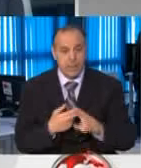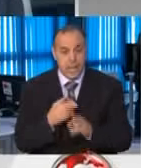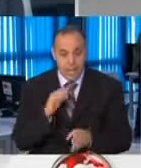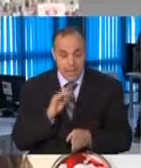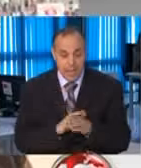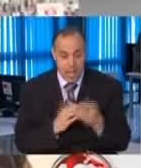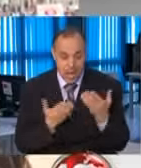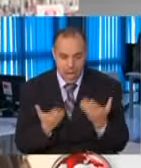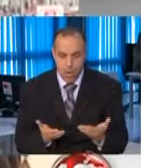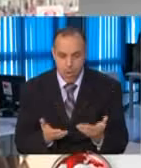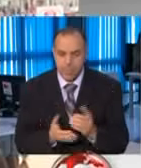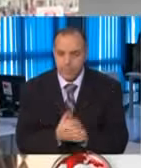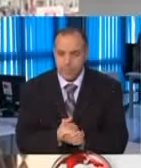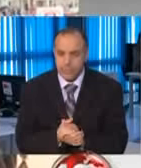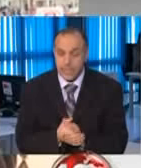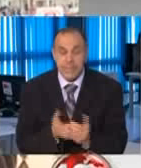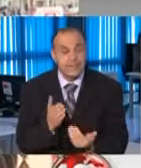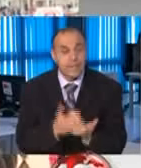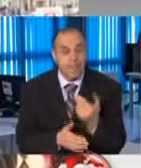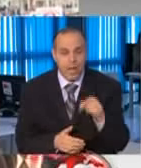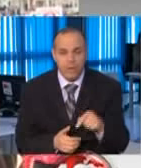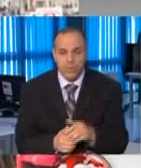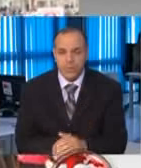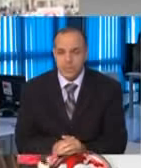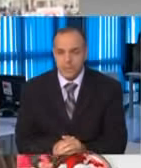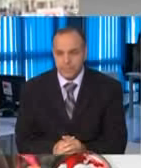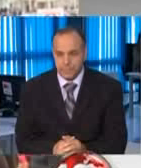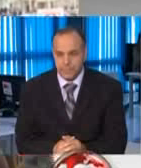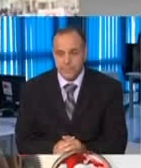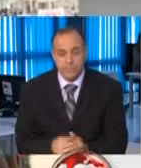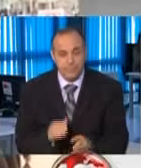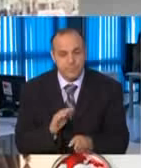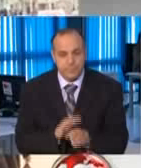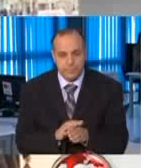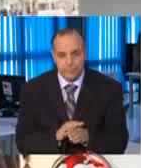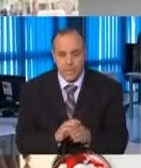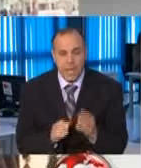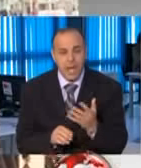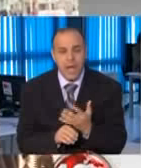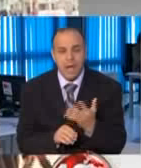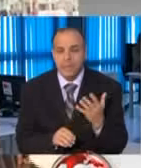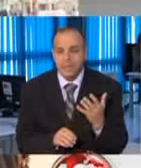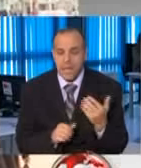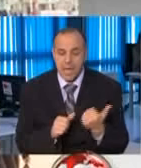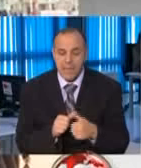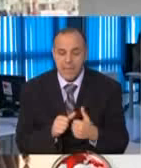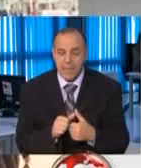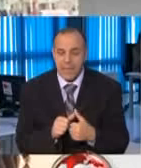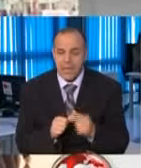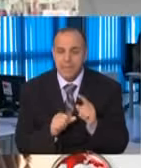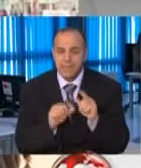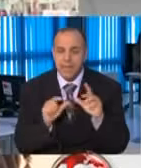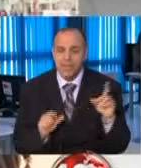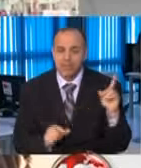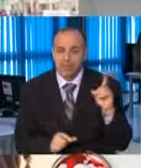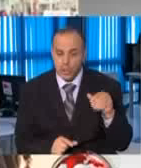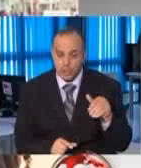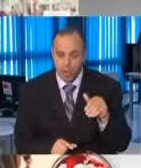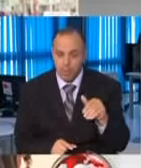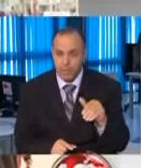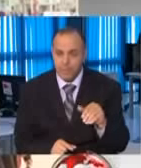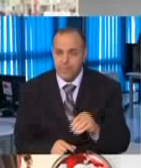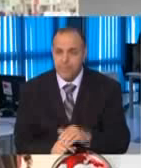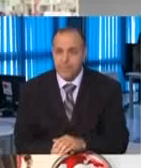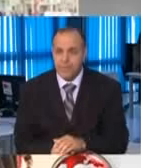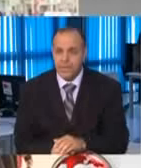انطلقت اليوم ليلة هذا الصباح إشارة انطلاق الدورة الخامسة لذكرى 17 ديسمبر،